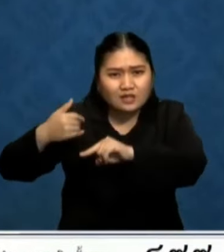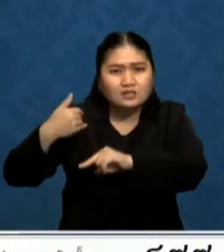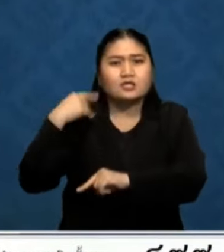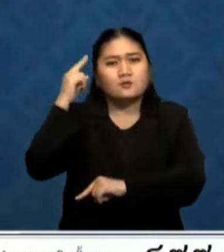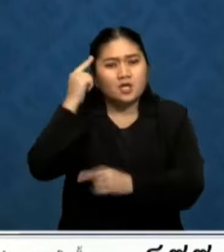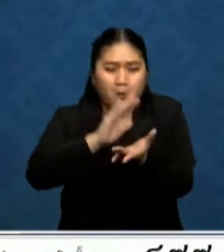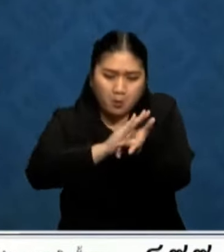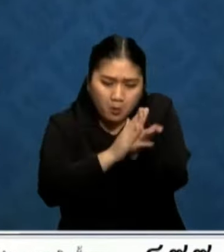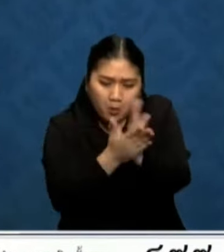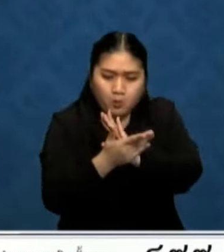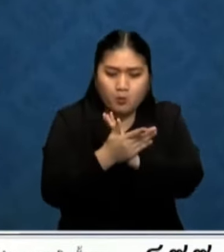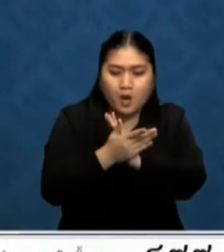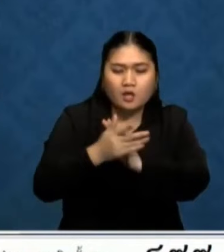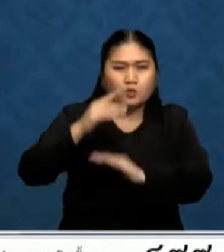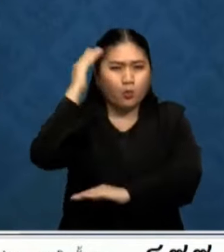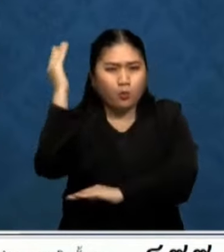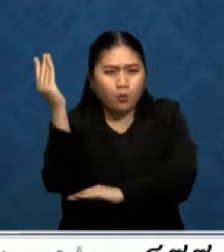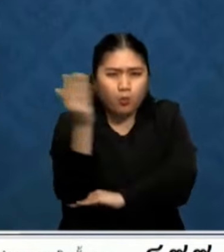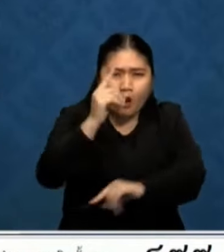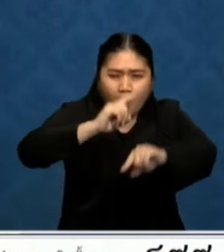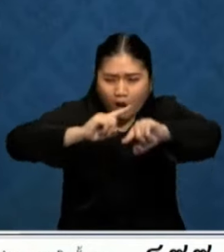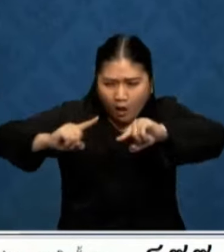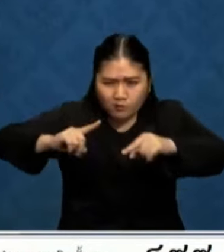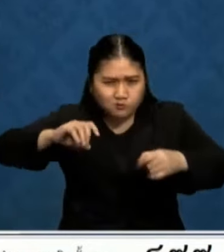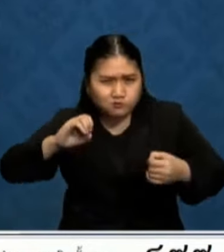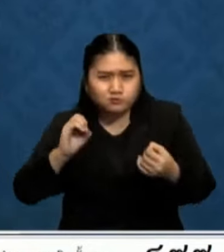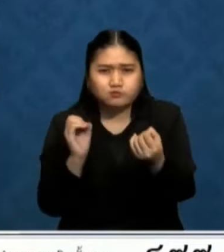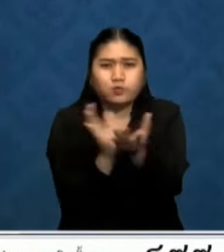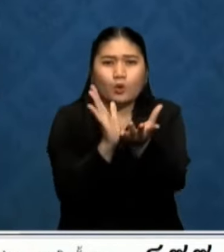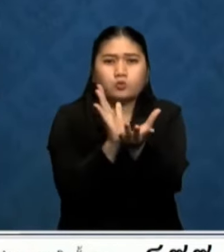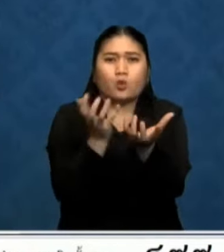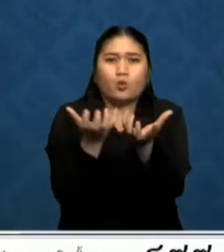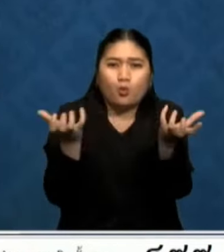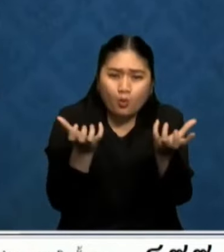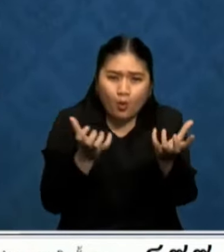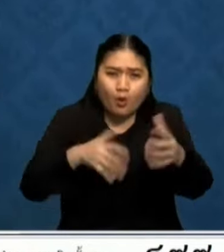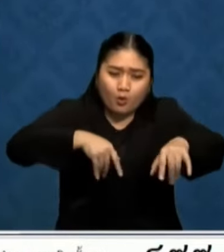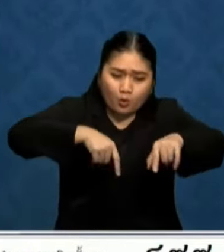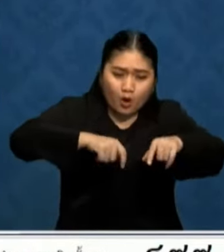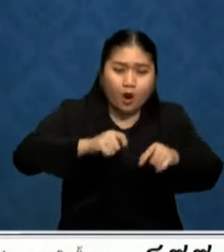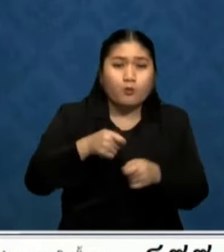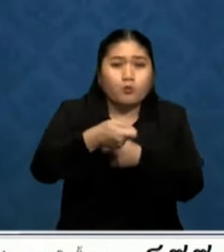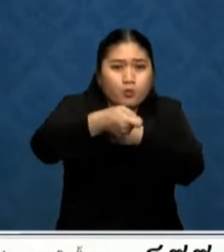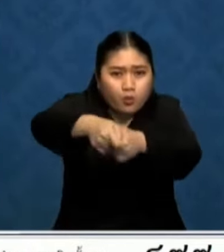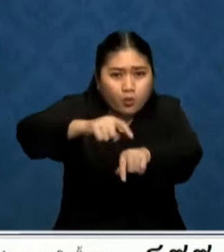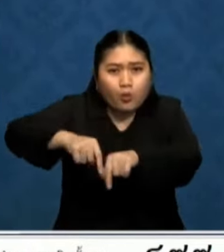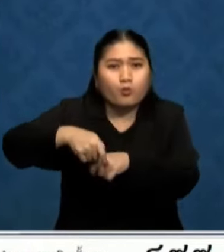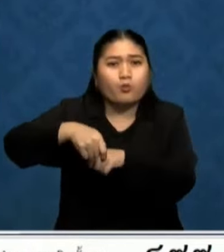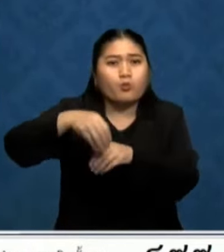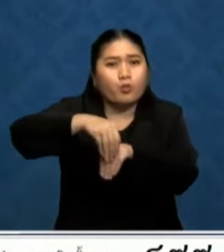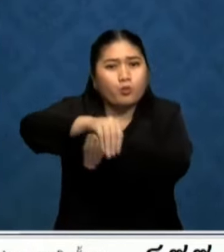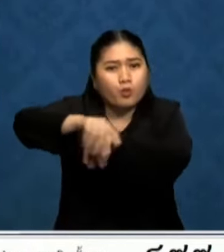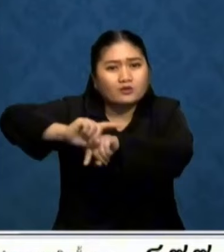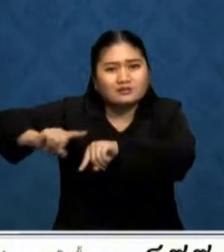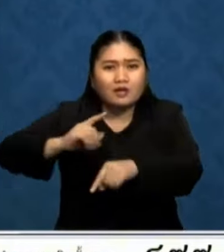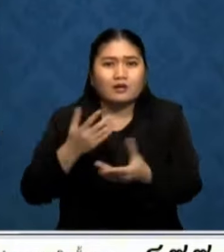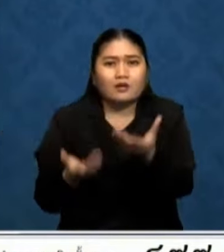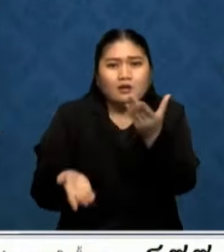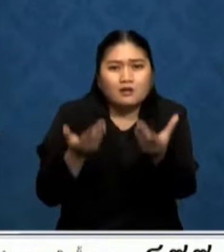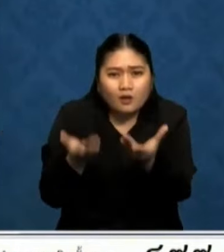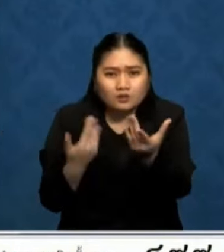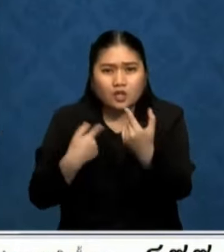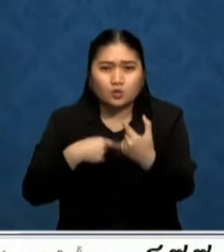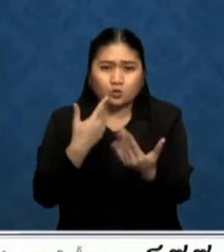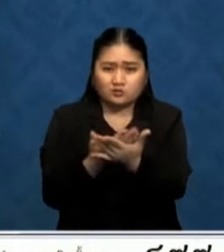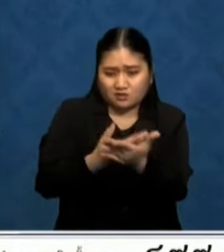การเปลี่ยนแลงสภาพภมอากาศที่อาจส่งผลกระทบต่ผลผลิทางภาคเกศตรความผันผลของระบบเศรษฐกิ